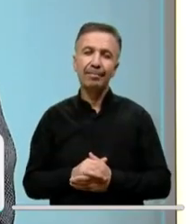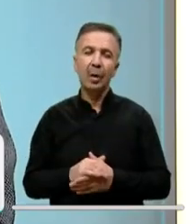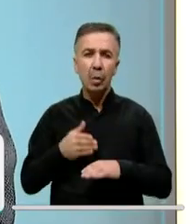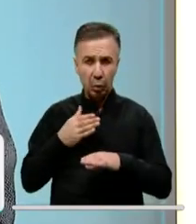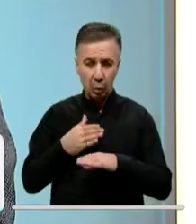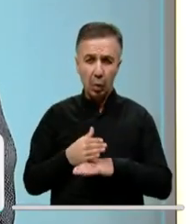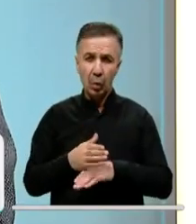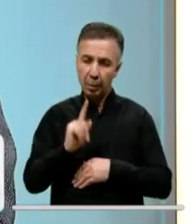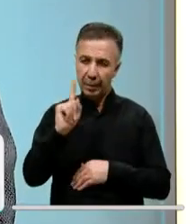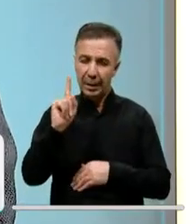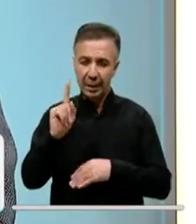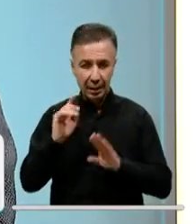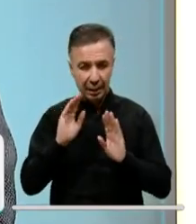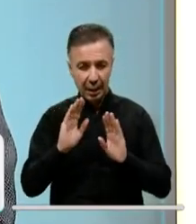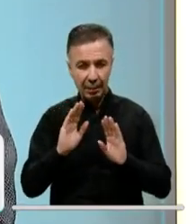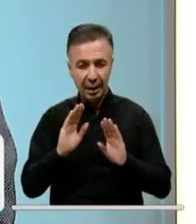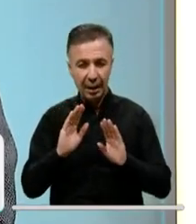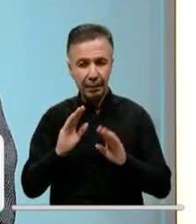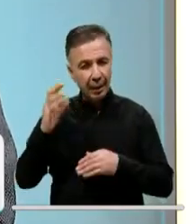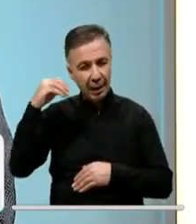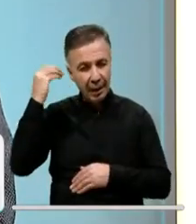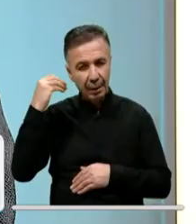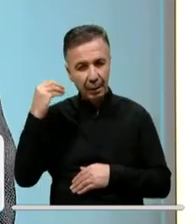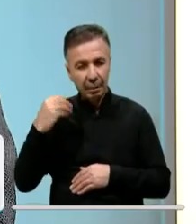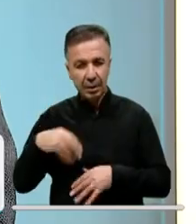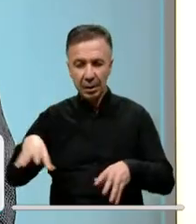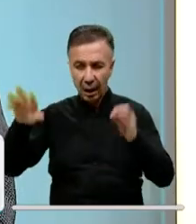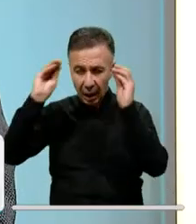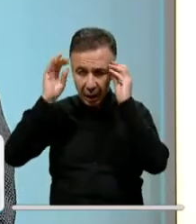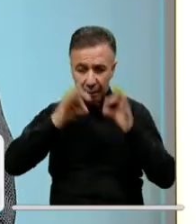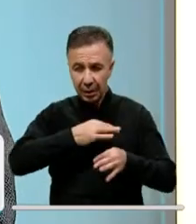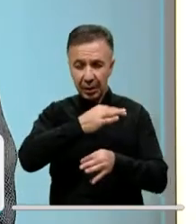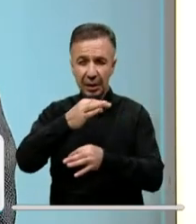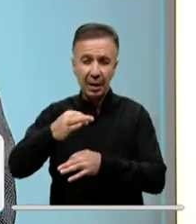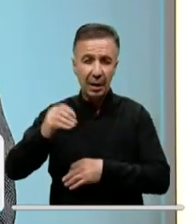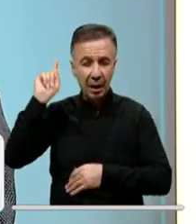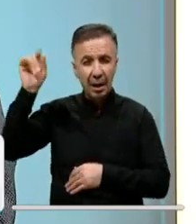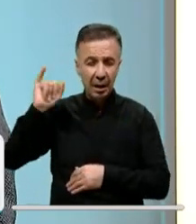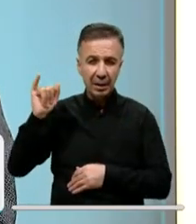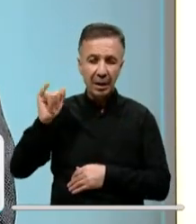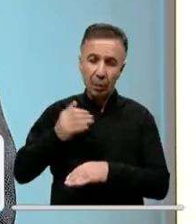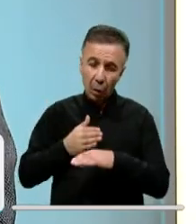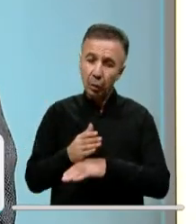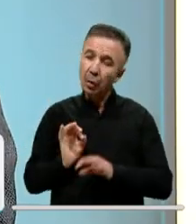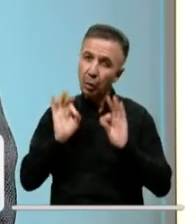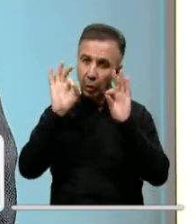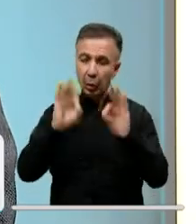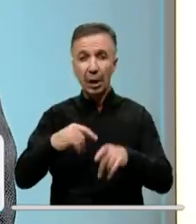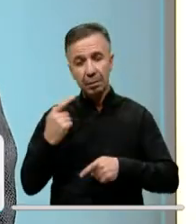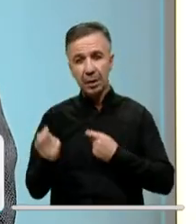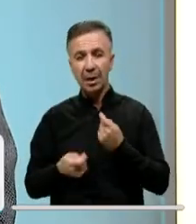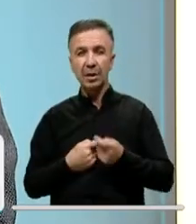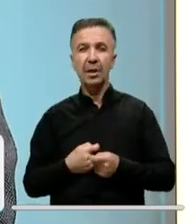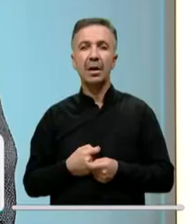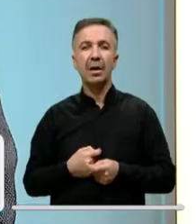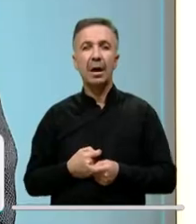doğru birdir ama müçtehit imamlarımız Rabbimizin katındaki o doğruya ulaşmaya çalışırlar.